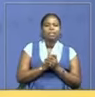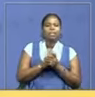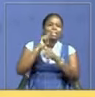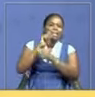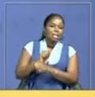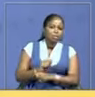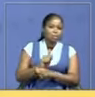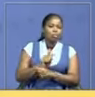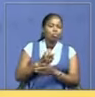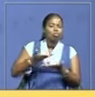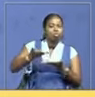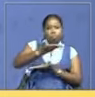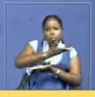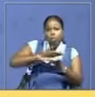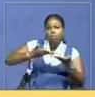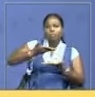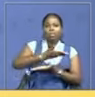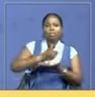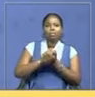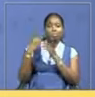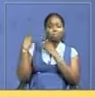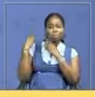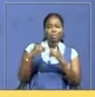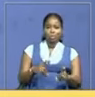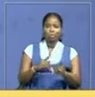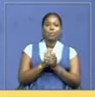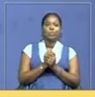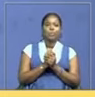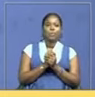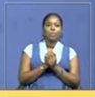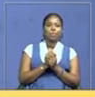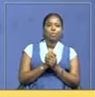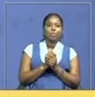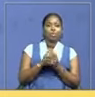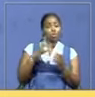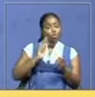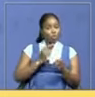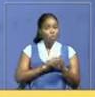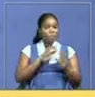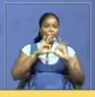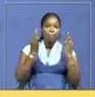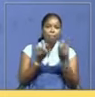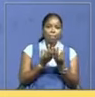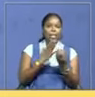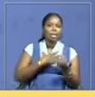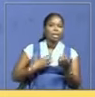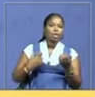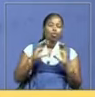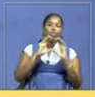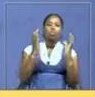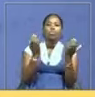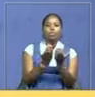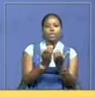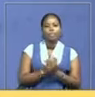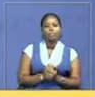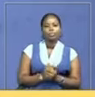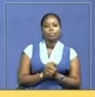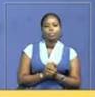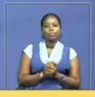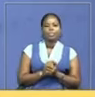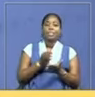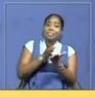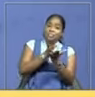10 que nous perpétuons au sein de nos familles et de nos communautés fidèle à cet héritage